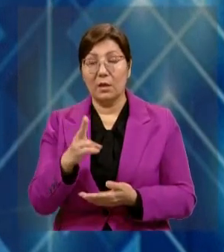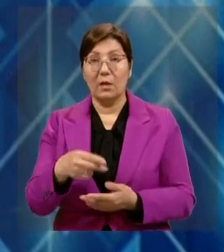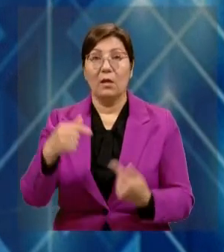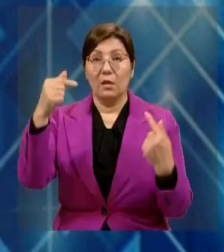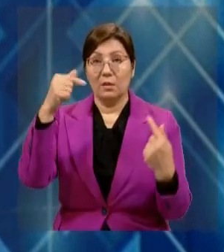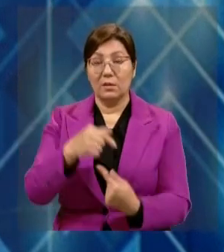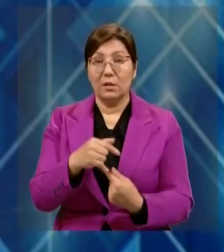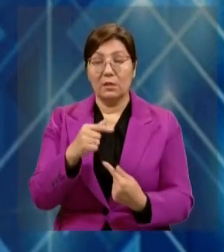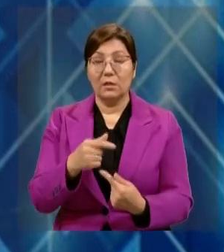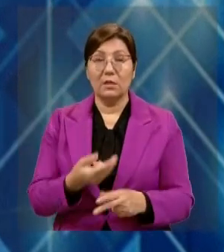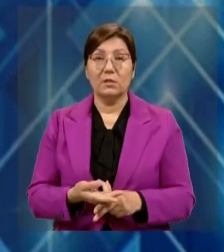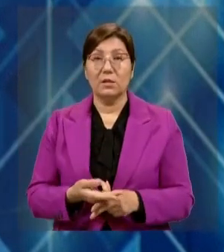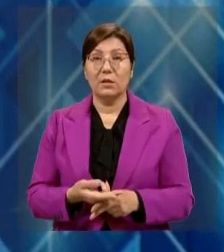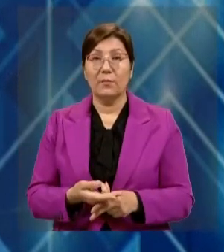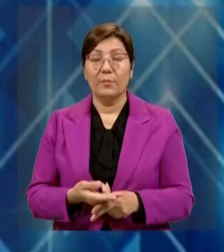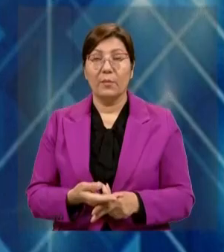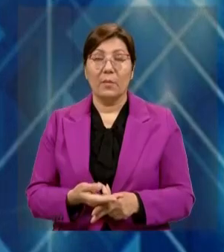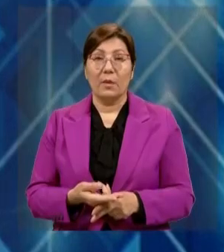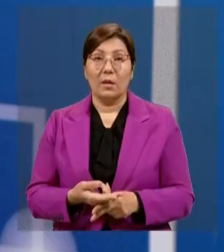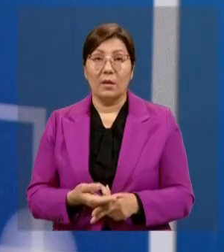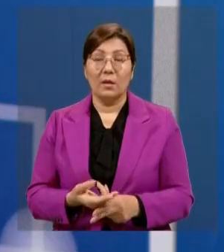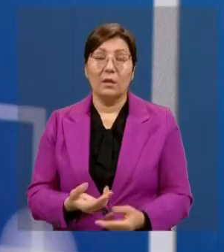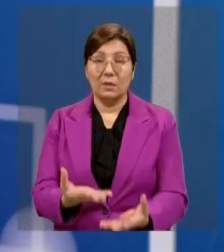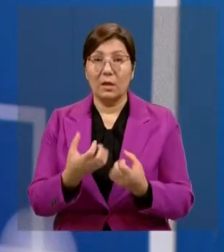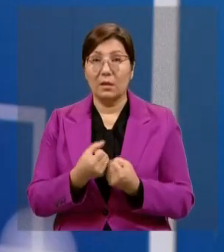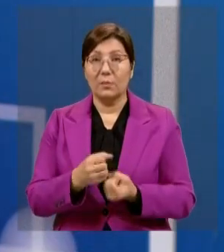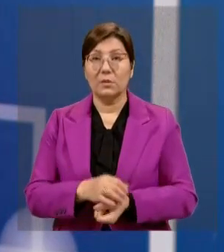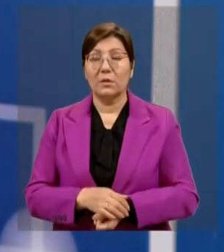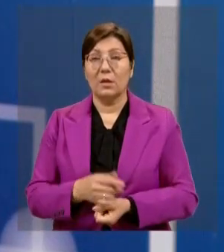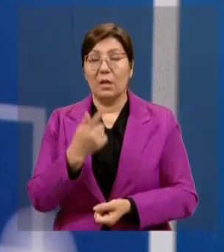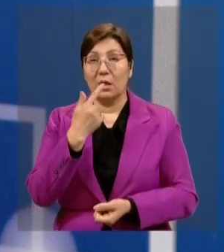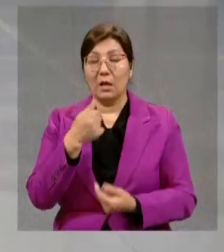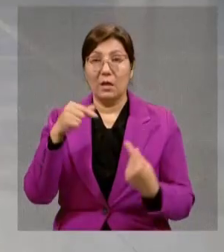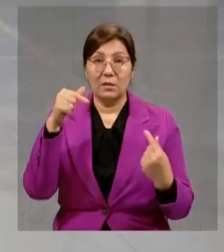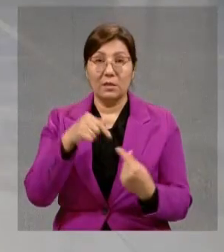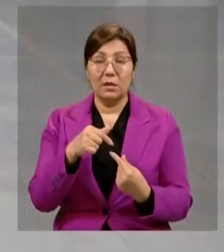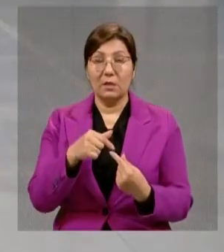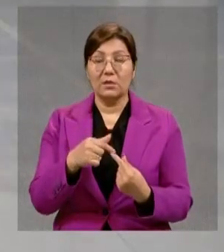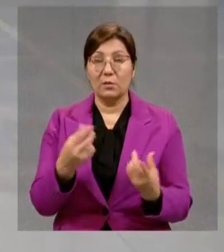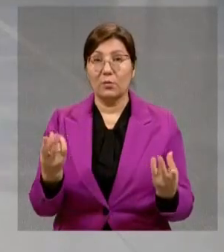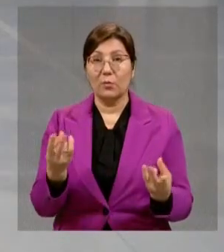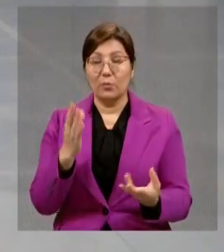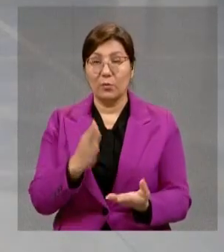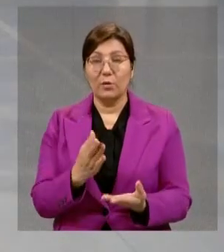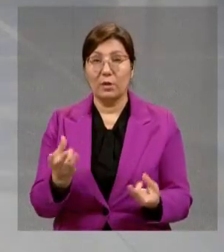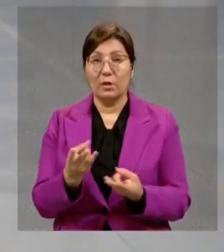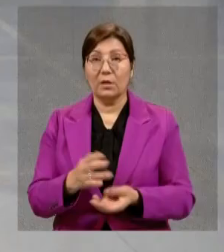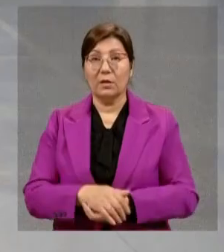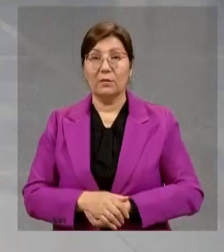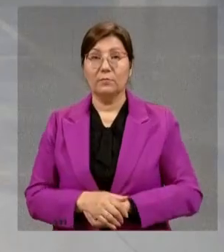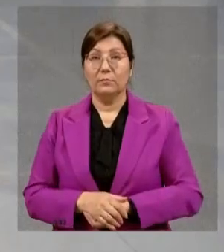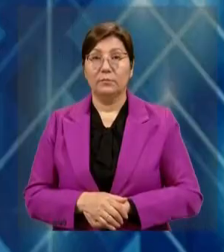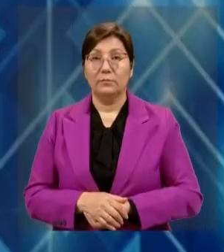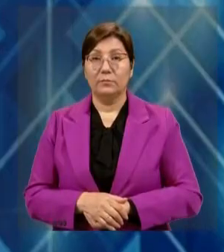донорға қажеттілігін біз хабарлаймыз. Қан сәйкес келу керек пе сонда? Қан сәйкес келу және қандағы фенотиптер.